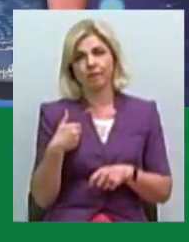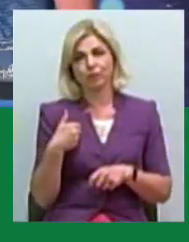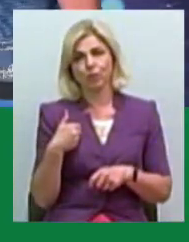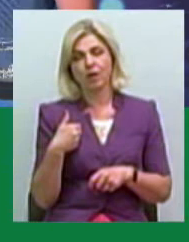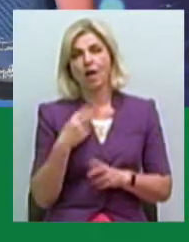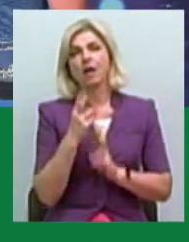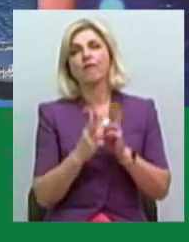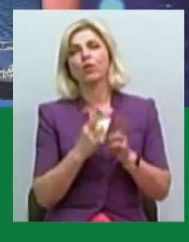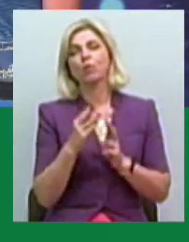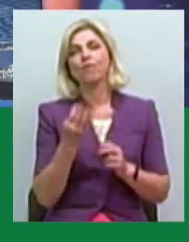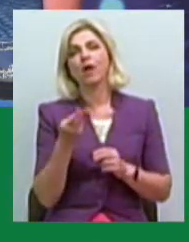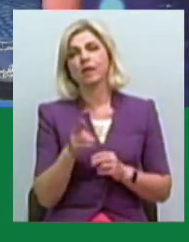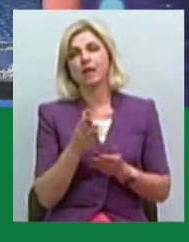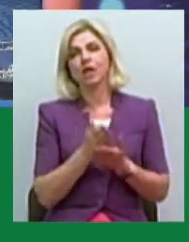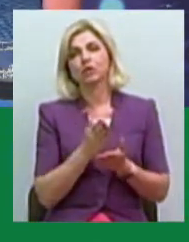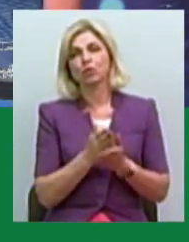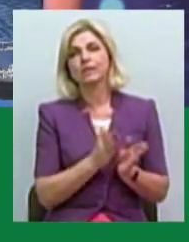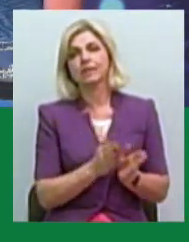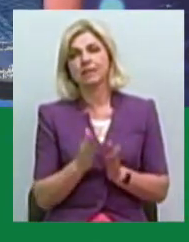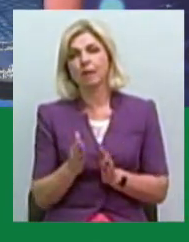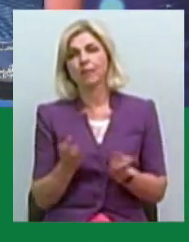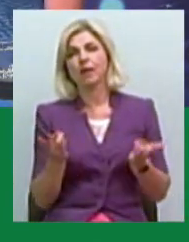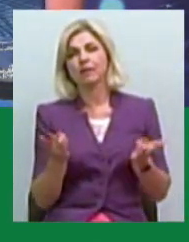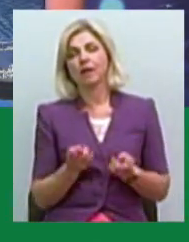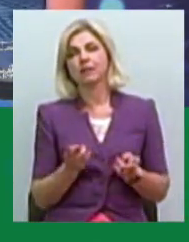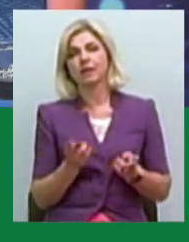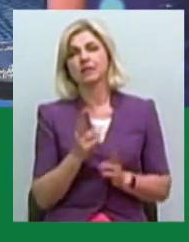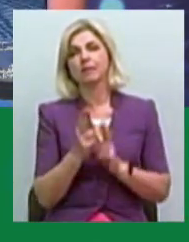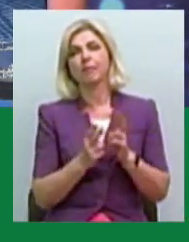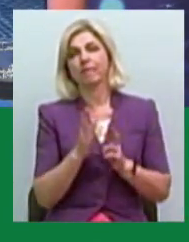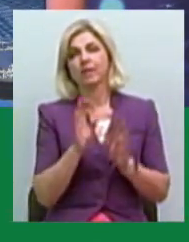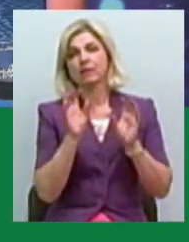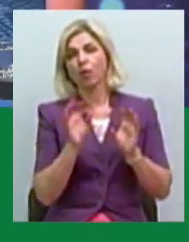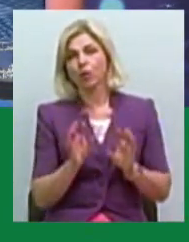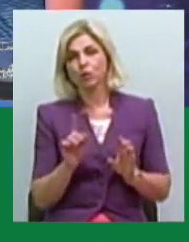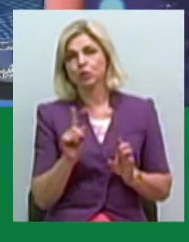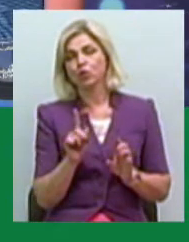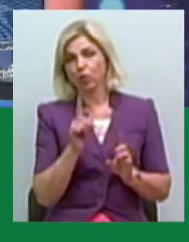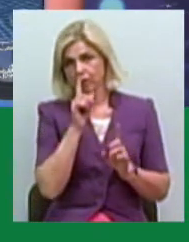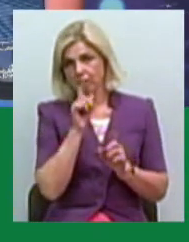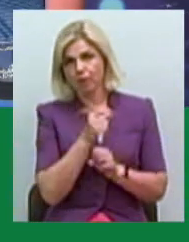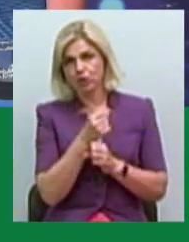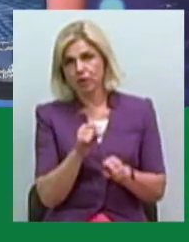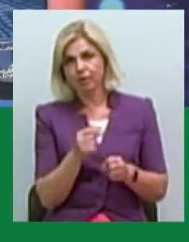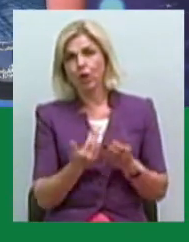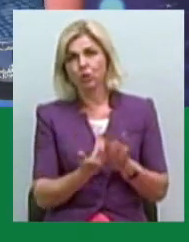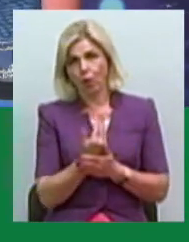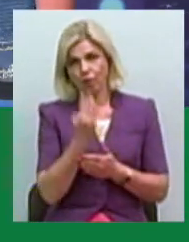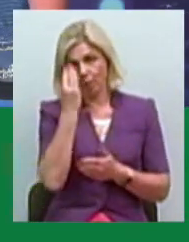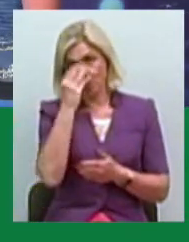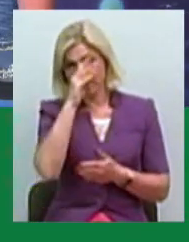більш ефективного реформування існуючої системи самоврядування необхідні зміни в законодавстві, тобто, що неможливо нову